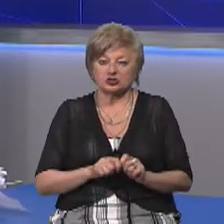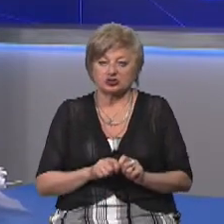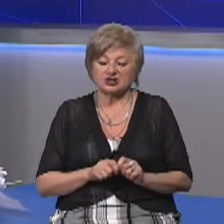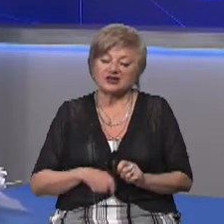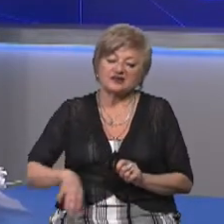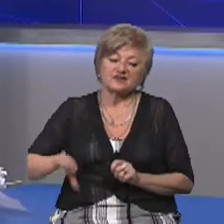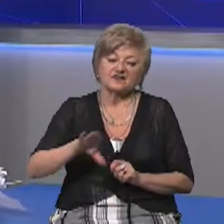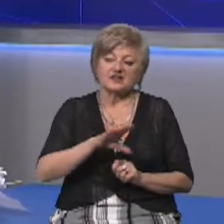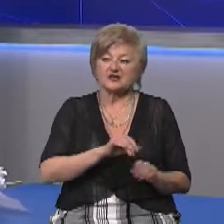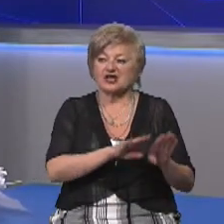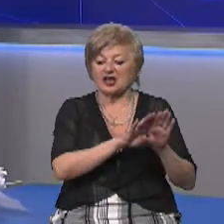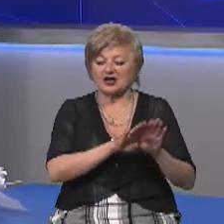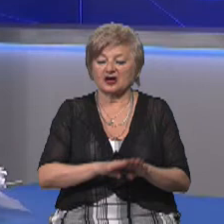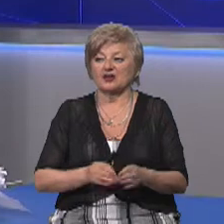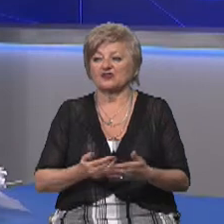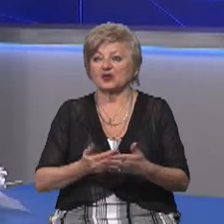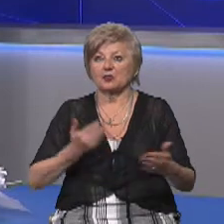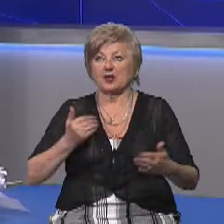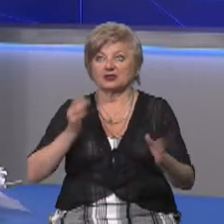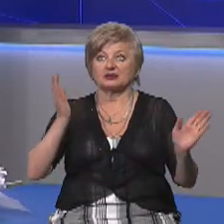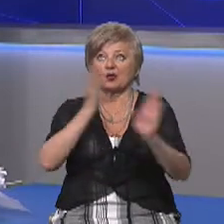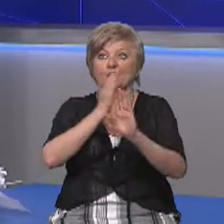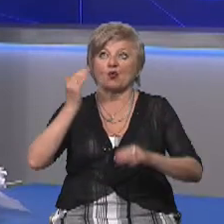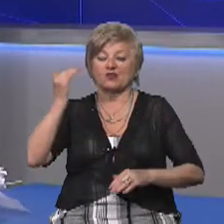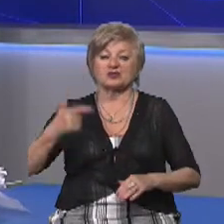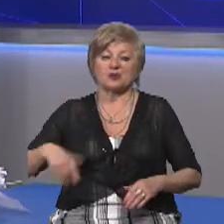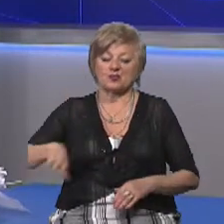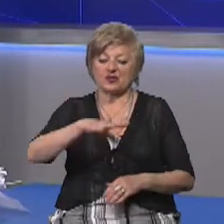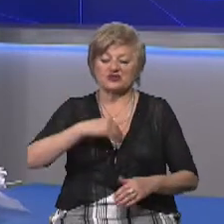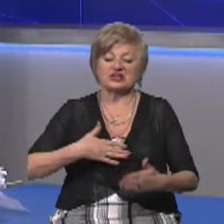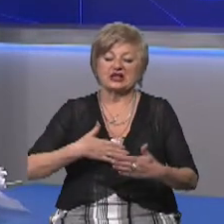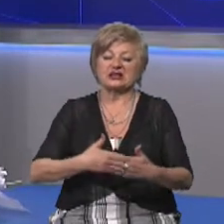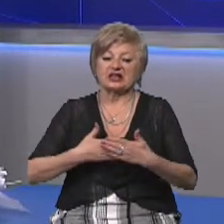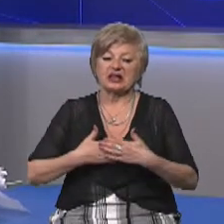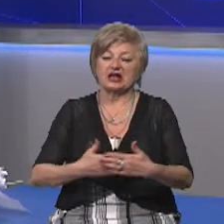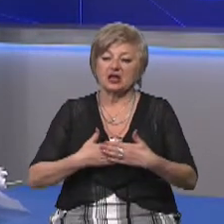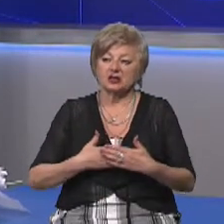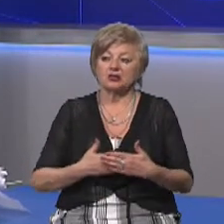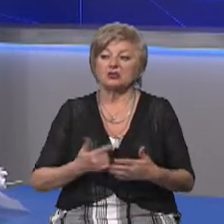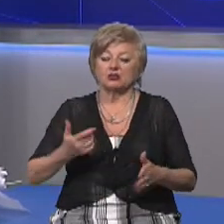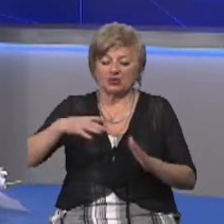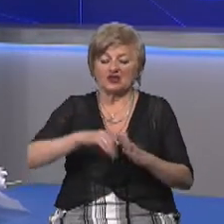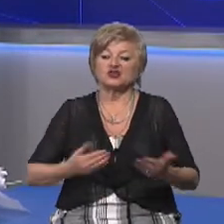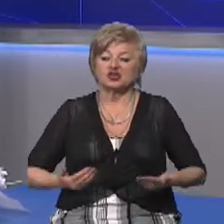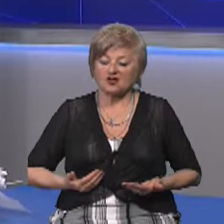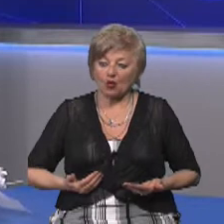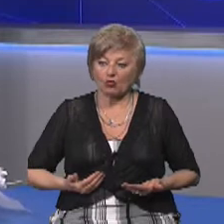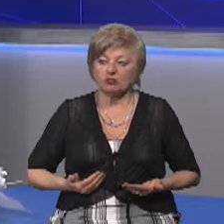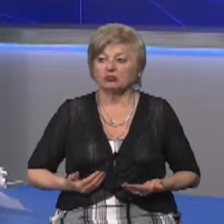всі рівні перед атмосферним повітрям. Ми дихаємо цим, ми в цьому живемо.